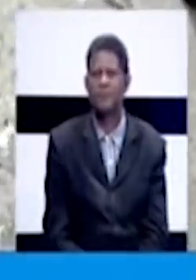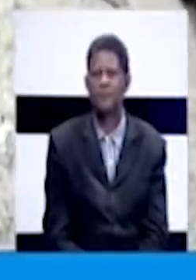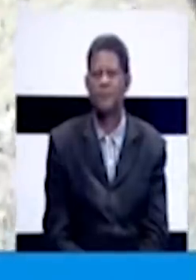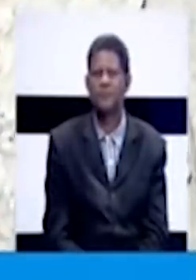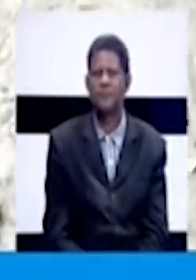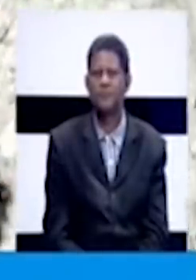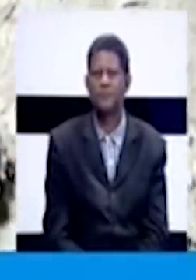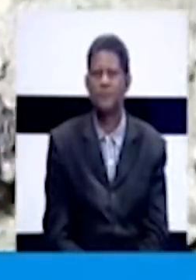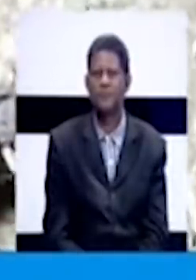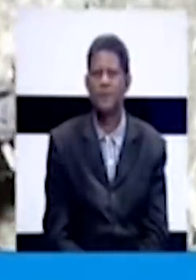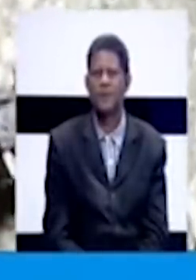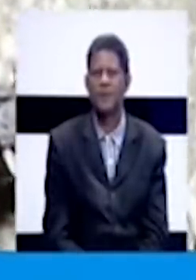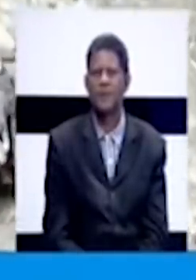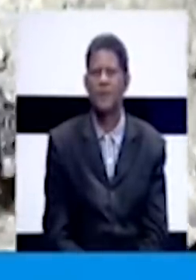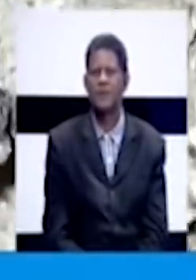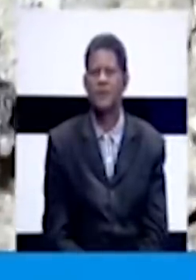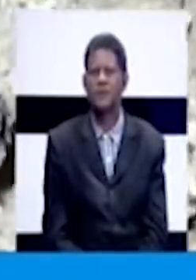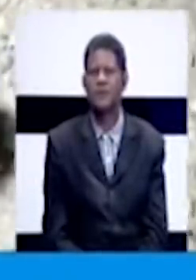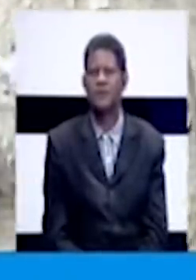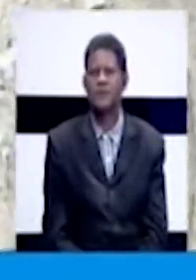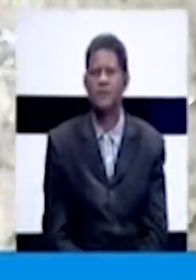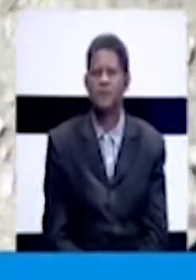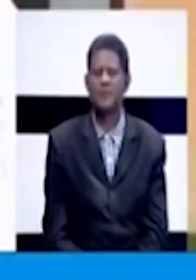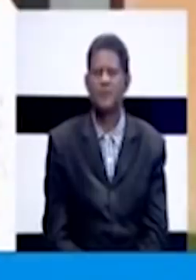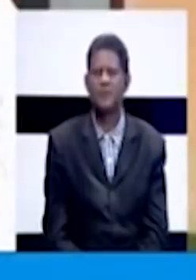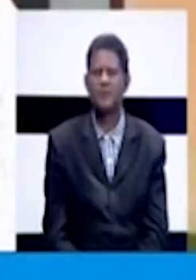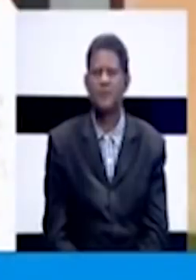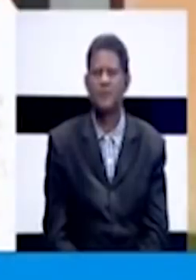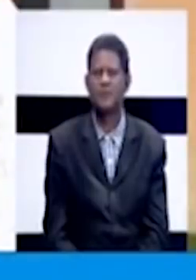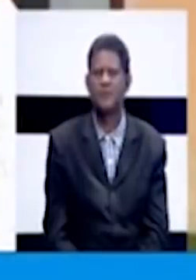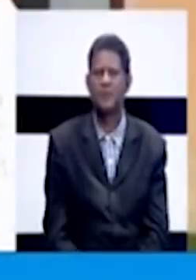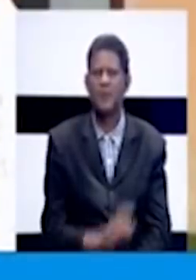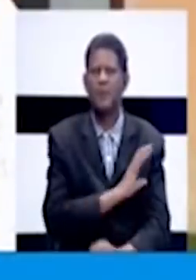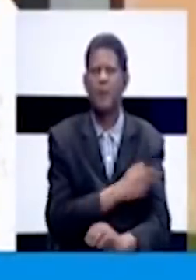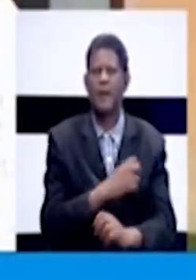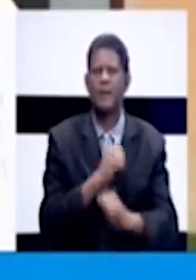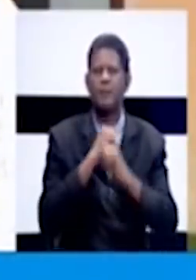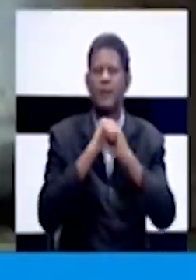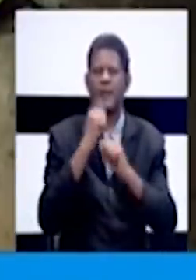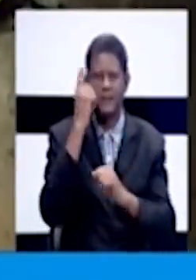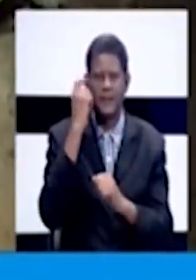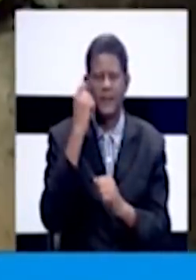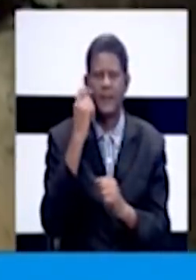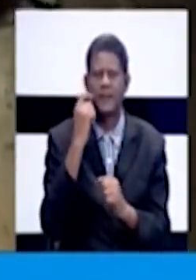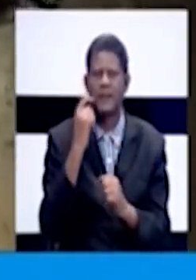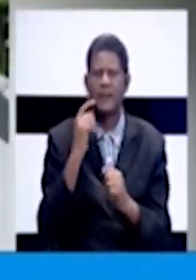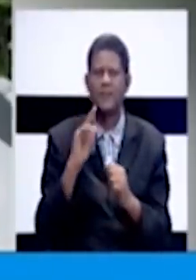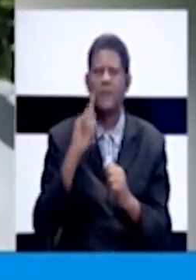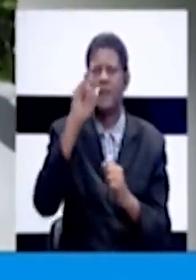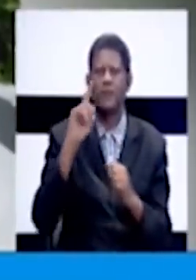ዝኒ ሕልማ ናብ ኤሌትሪክ ሲስተም ትቕየርተሎ ዝኒካ ዝፊ ዝኒካ ረዩ ብሓይልታት ምክልኻል ትግራይ ማለት እዩ ነፋሪ